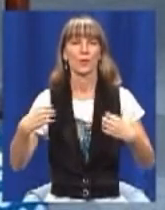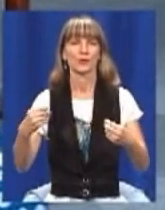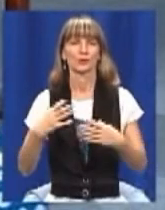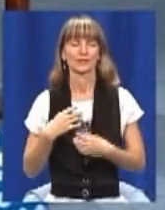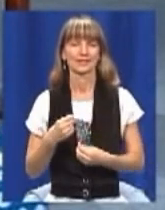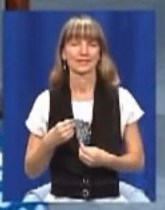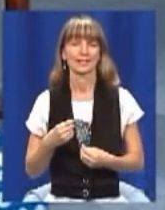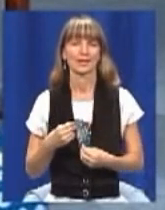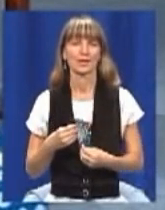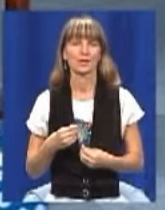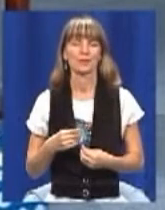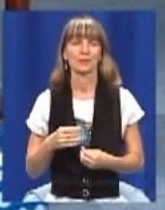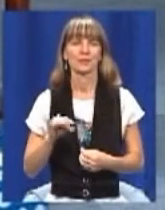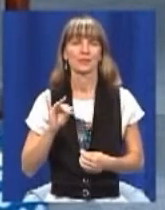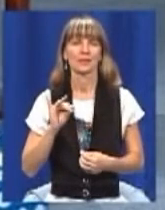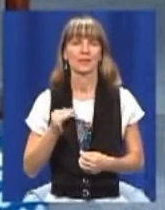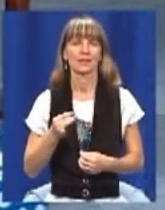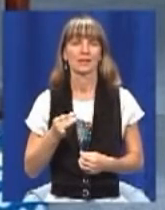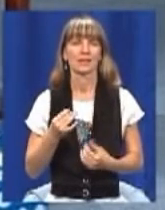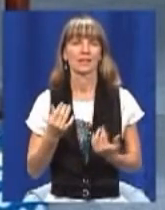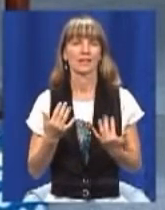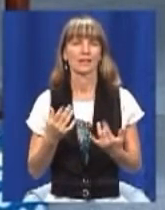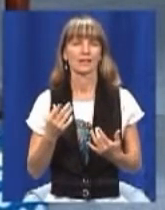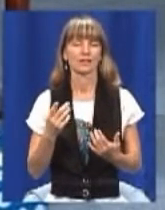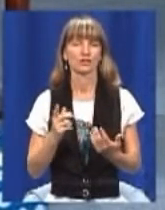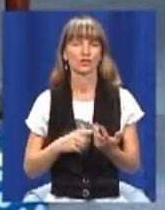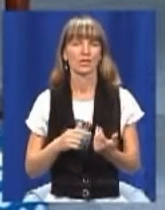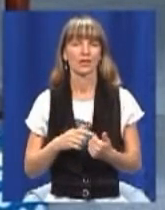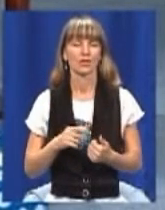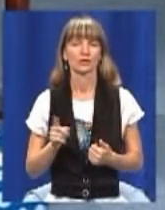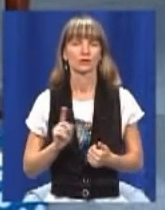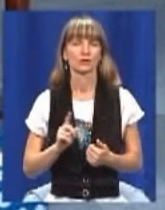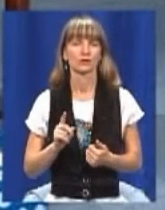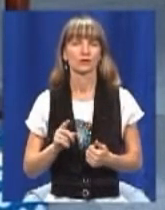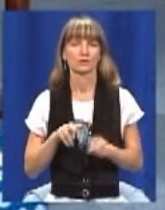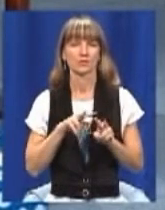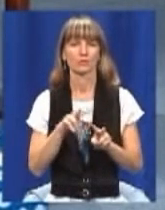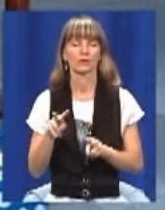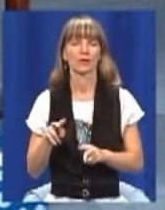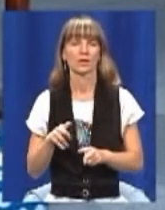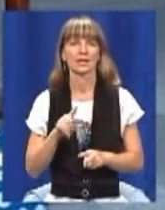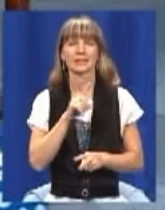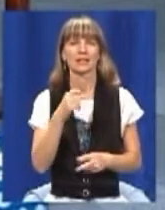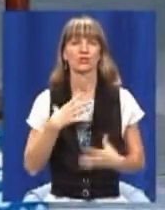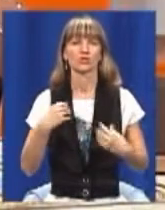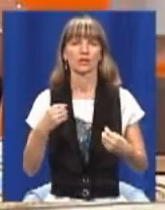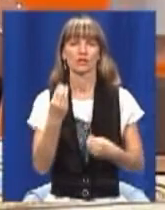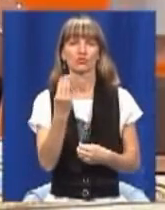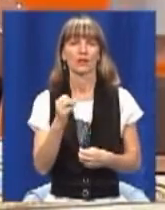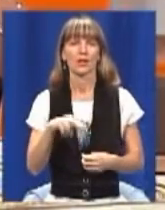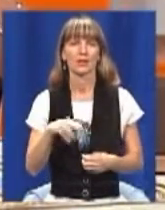дуже пушиста, та деякі вважають, що доглядати за шерстю